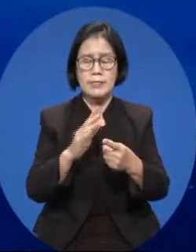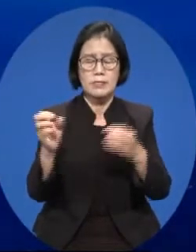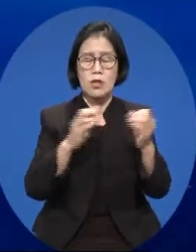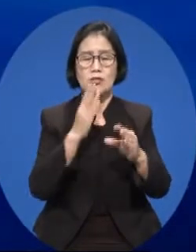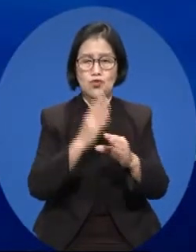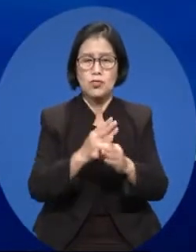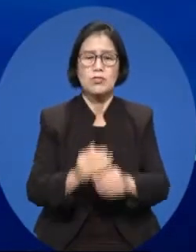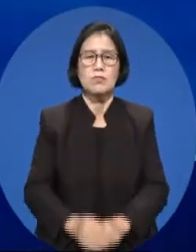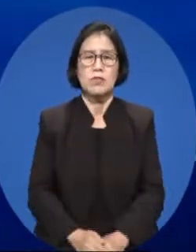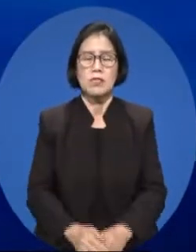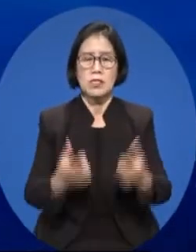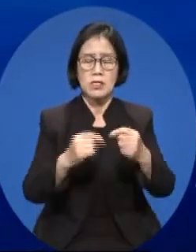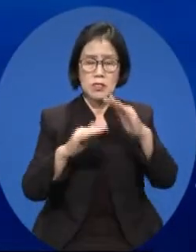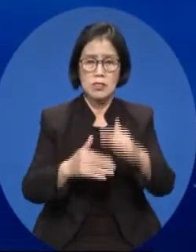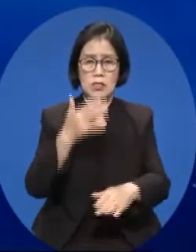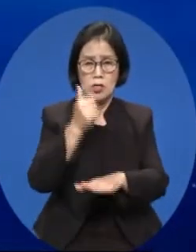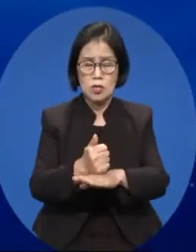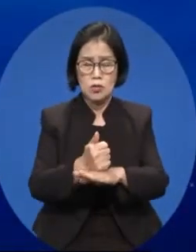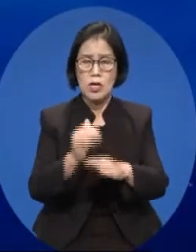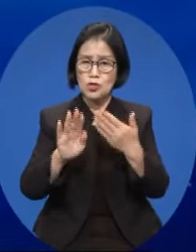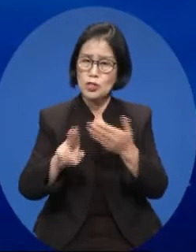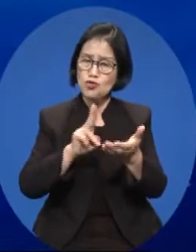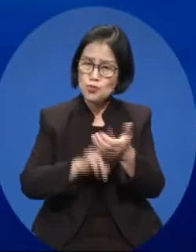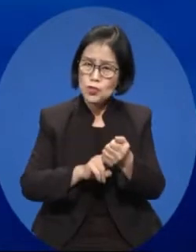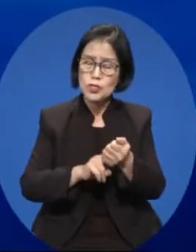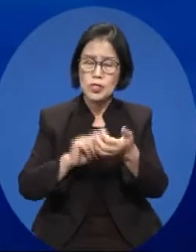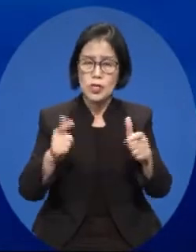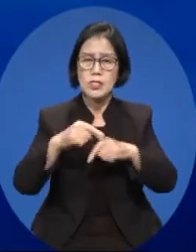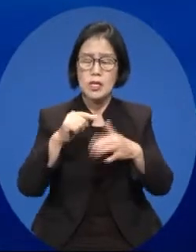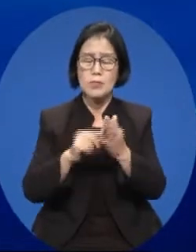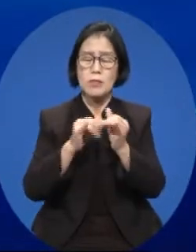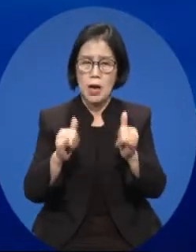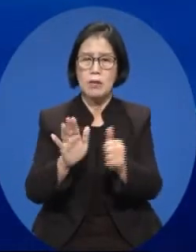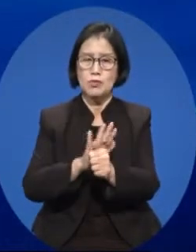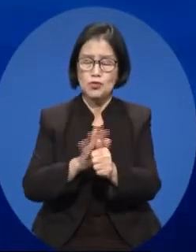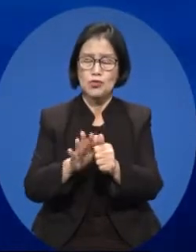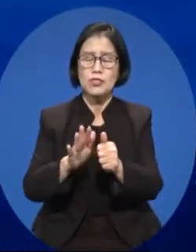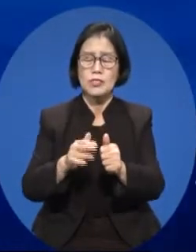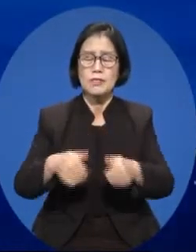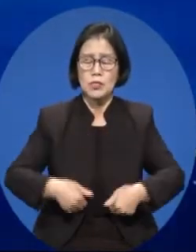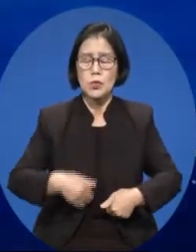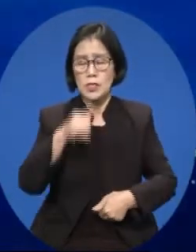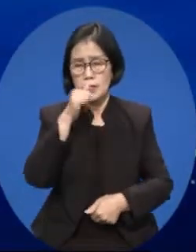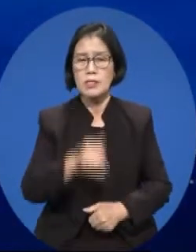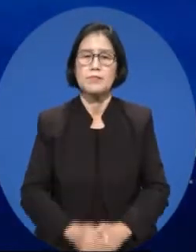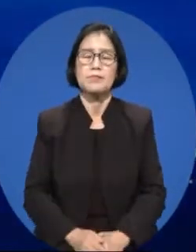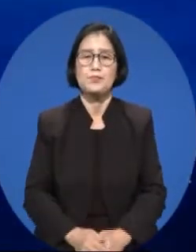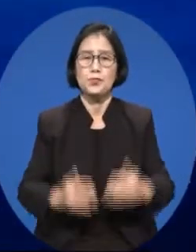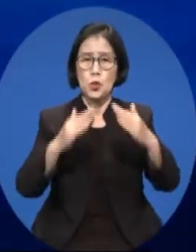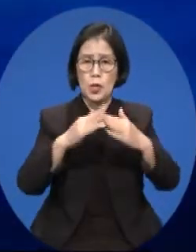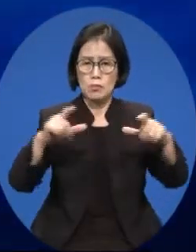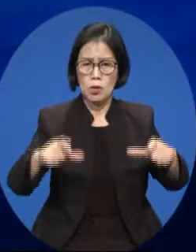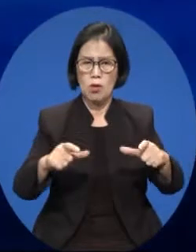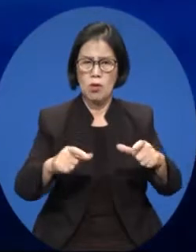혀 농가 님께서 이 같은 결과 그 뒤에 숨겨져 있는 여러 가십 민심을 좀 살필 필요가 있다 라고 말씀하셨습니다 훈남 지역에선 유례없이